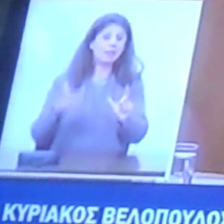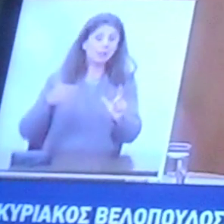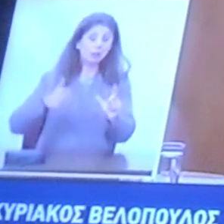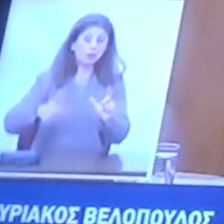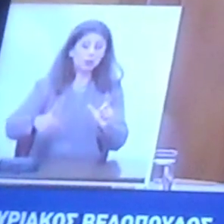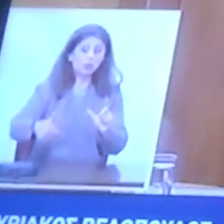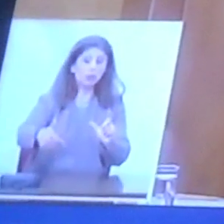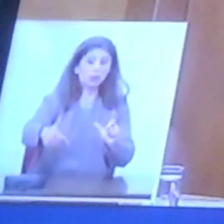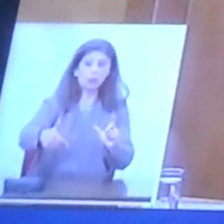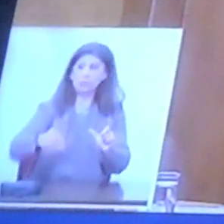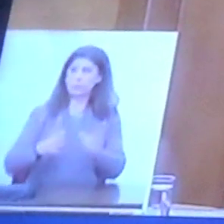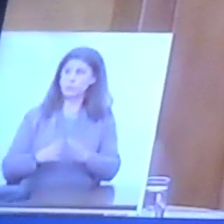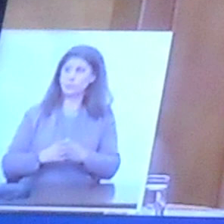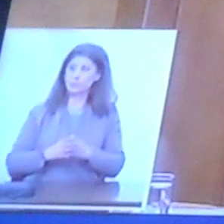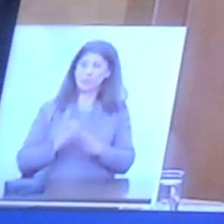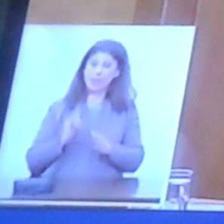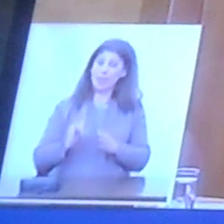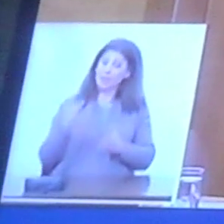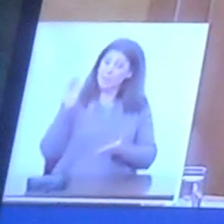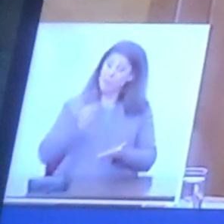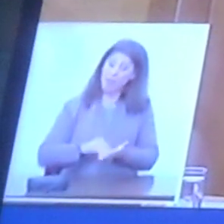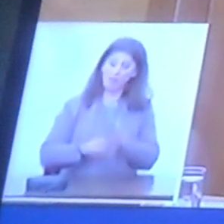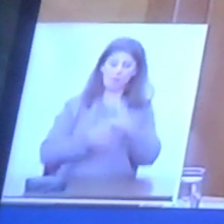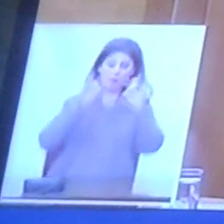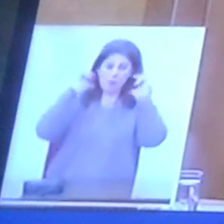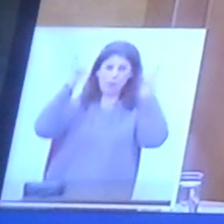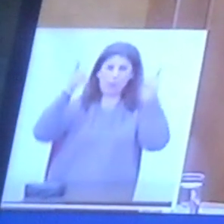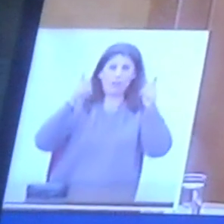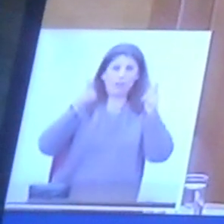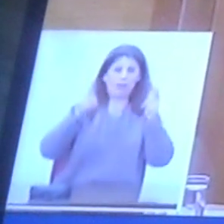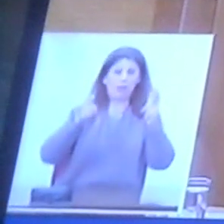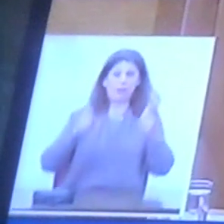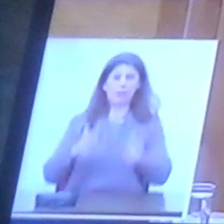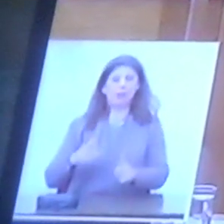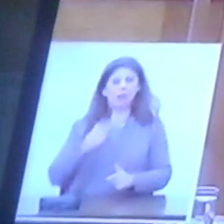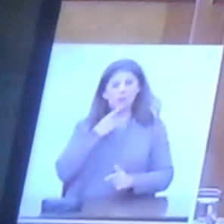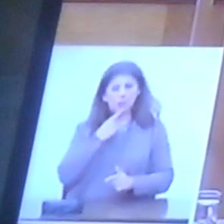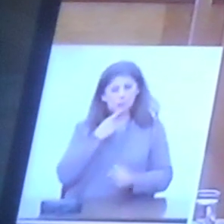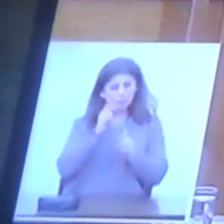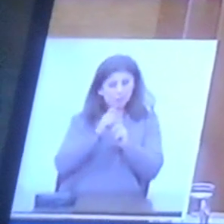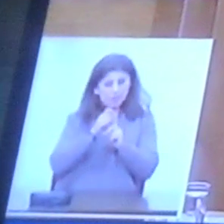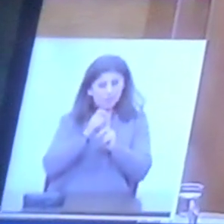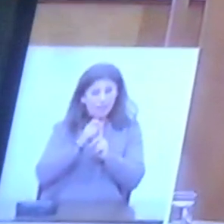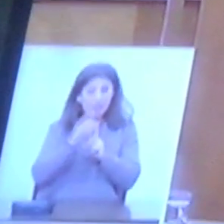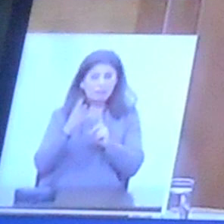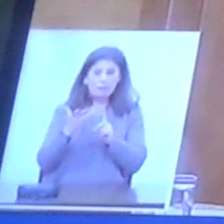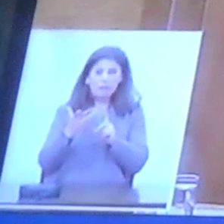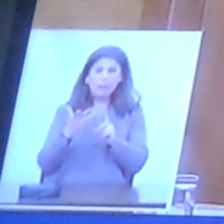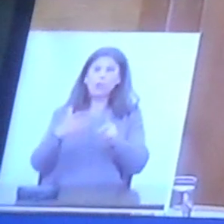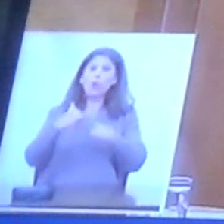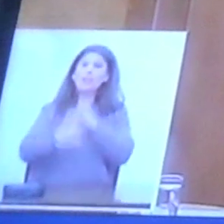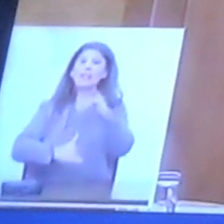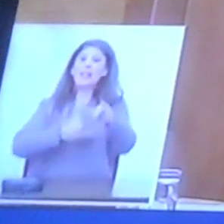μέλλον ως κράτους. Και καθυστερεί πάλι η Νέα Δημοκρατία, και τον κύριο Κυαλακάκη μας λέει για τα ψηφιακά. Ορίστε, 200 εκατομμύρια ιστορία είναι αυτή.